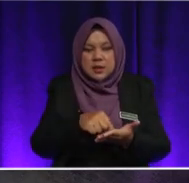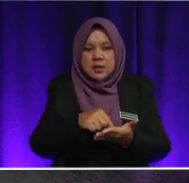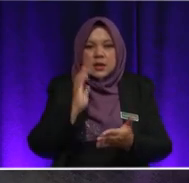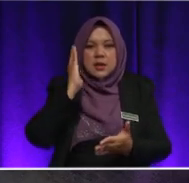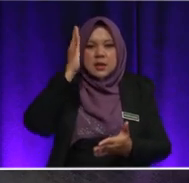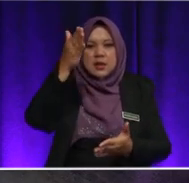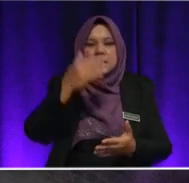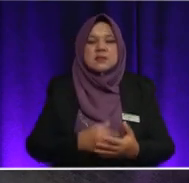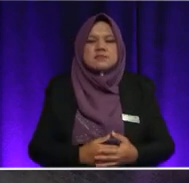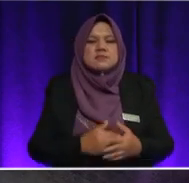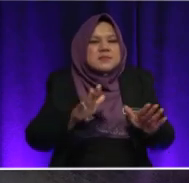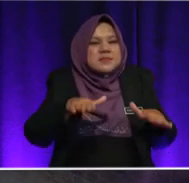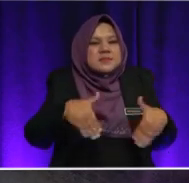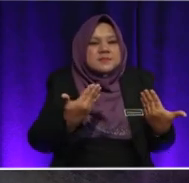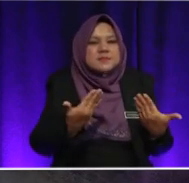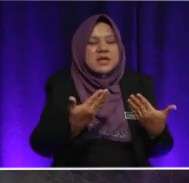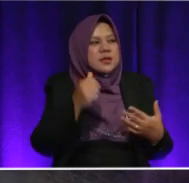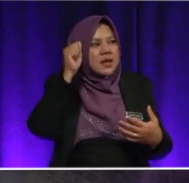prestasi pembelajaran